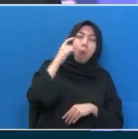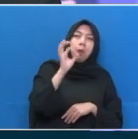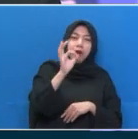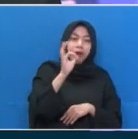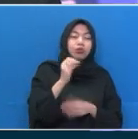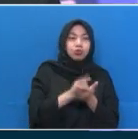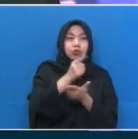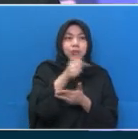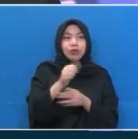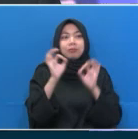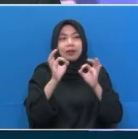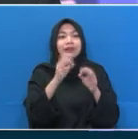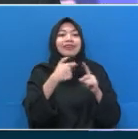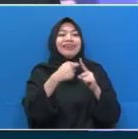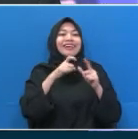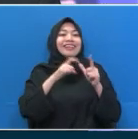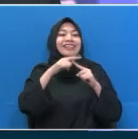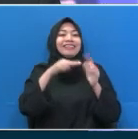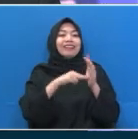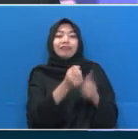persidangan besok ya terima kasih